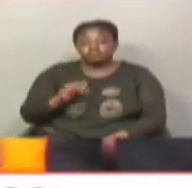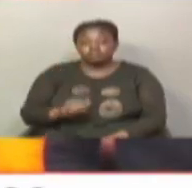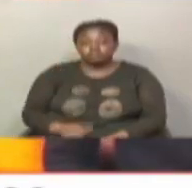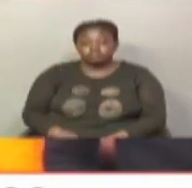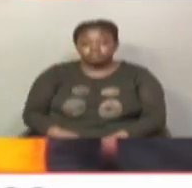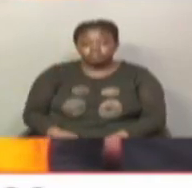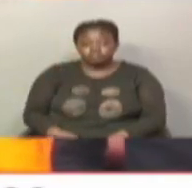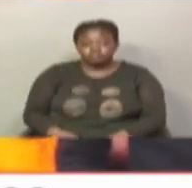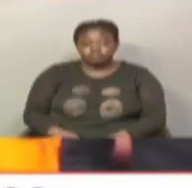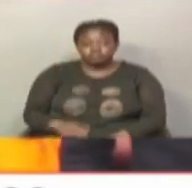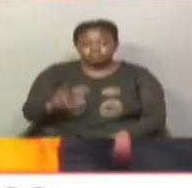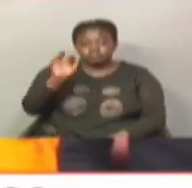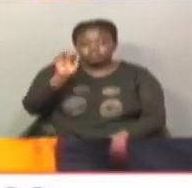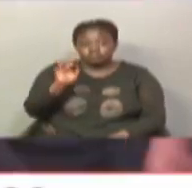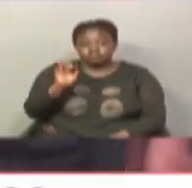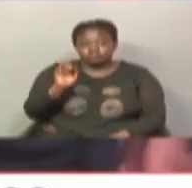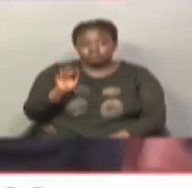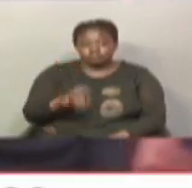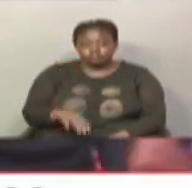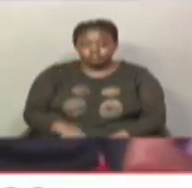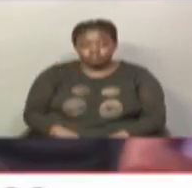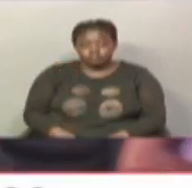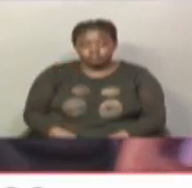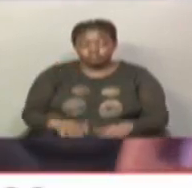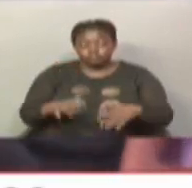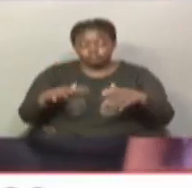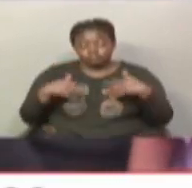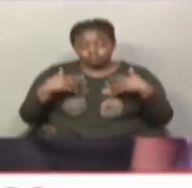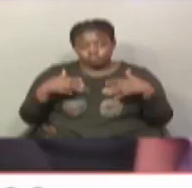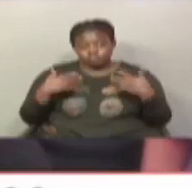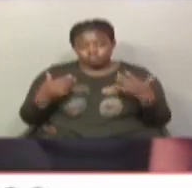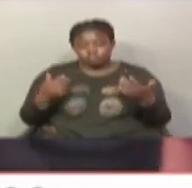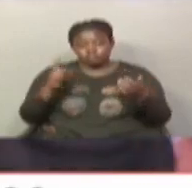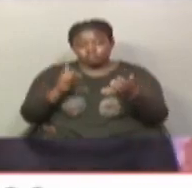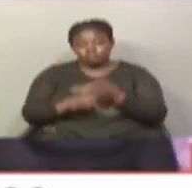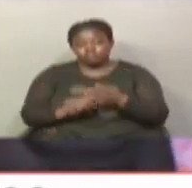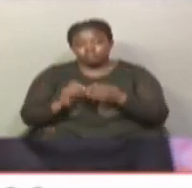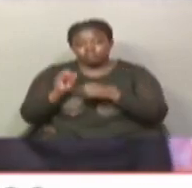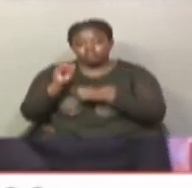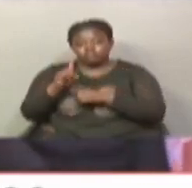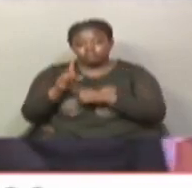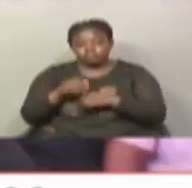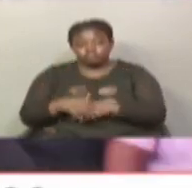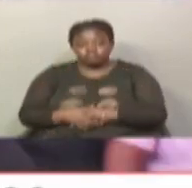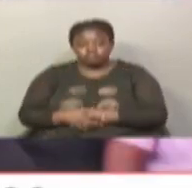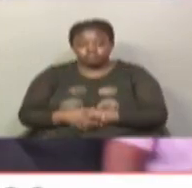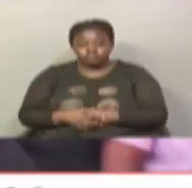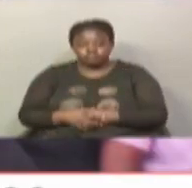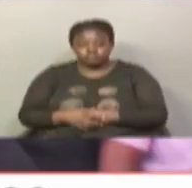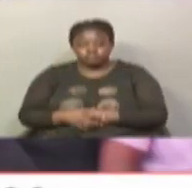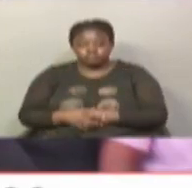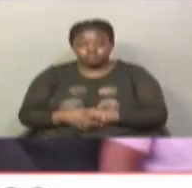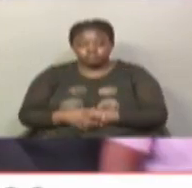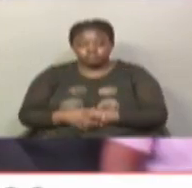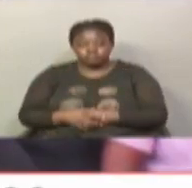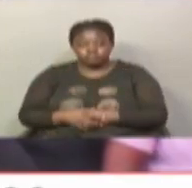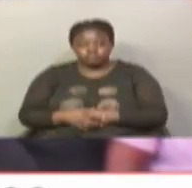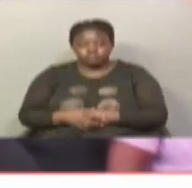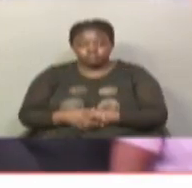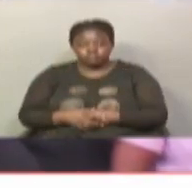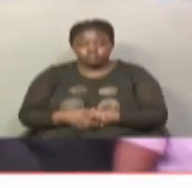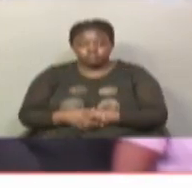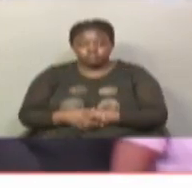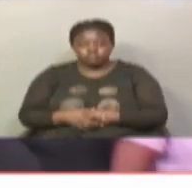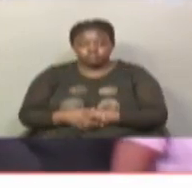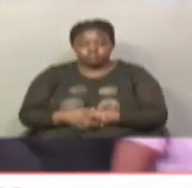get 8 aggregate. I'm happy because I got 11 aggregate. I'm Namirembe Janat.